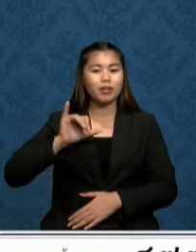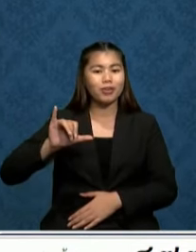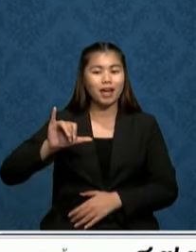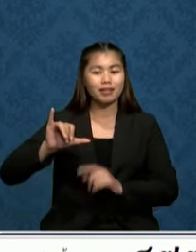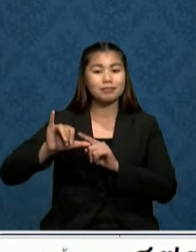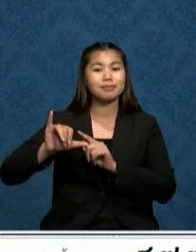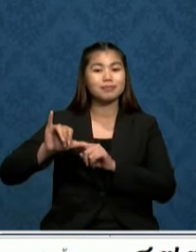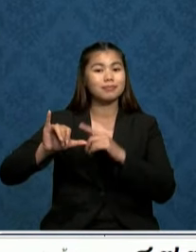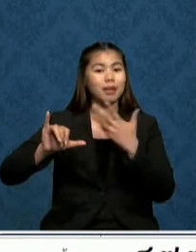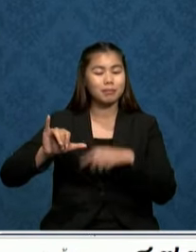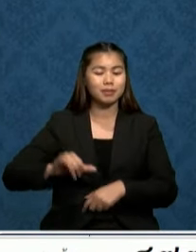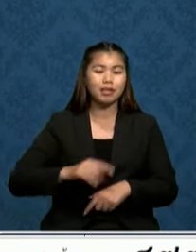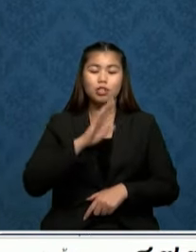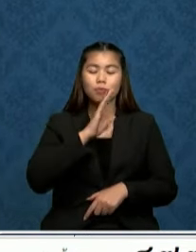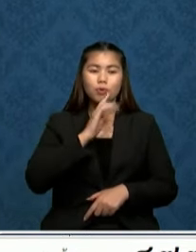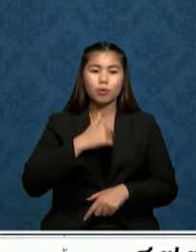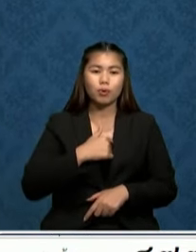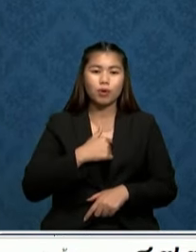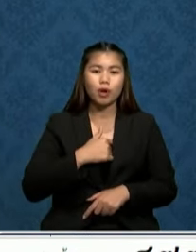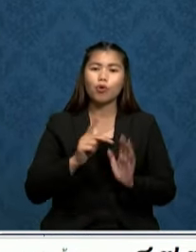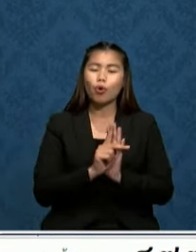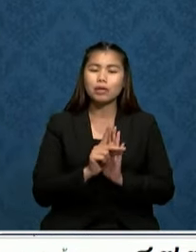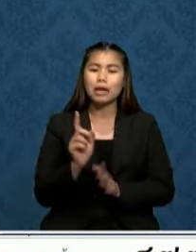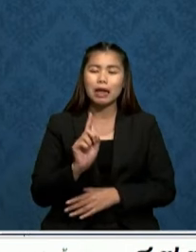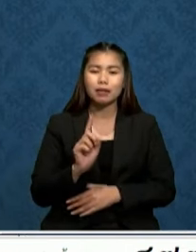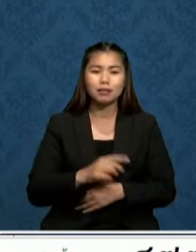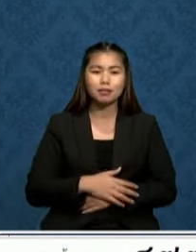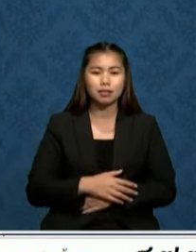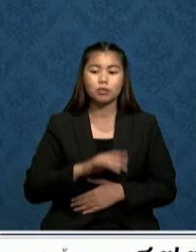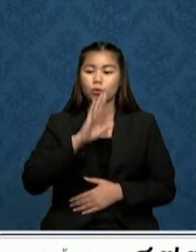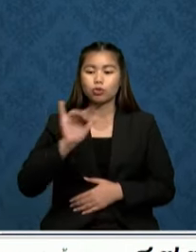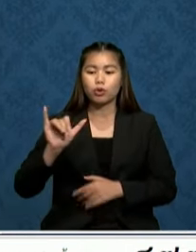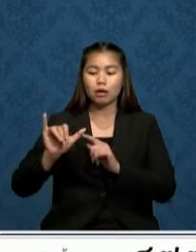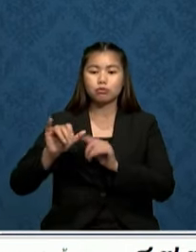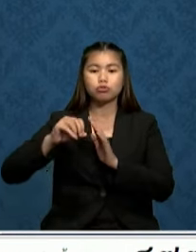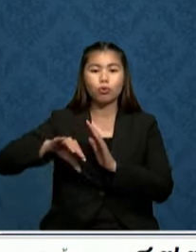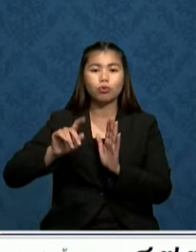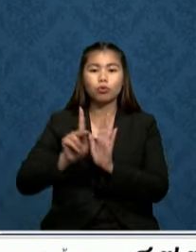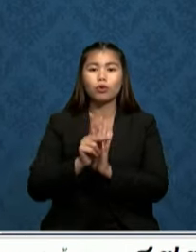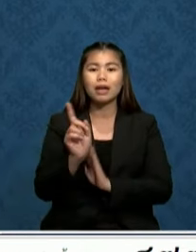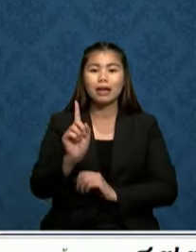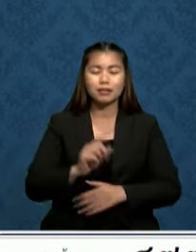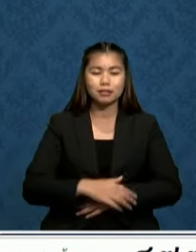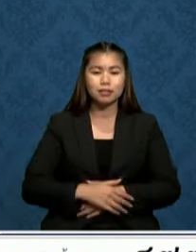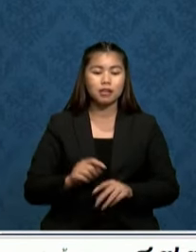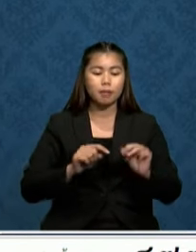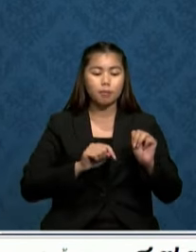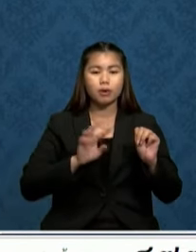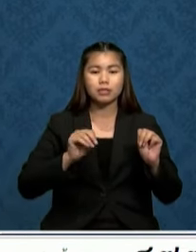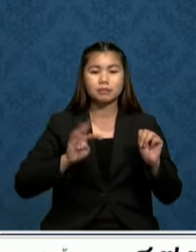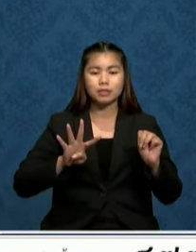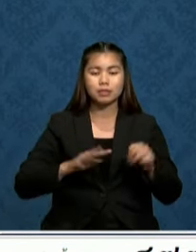ประทานที่ผมใหดูลายนี่เพื่ ทจะบอกวอตา 44